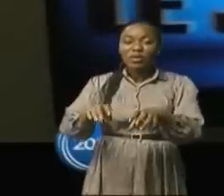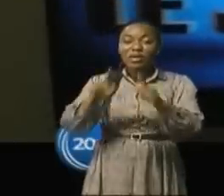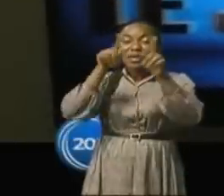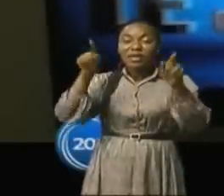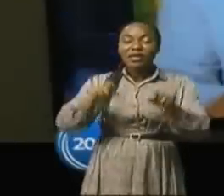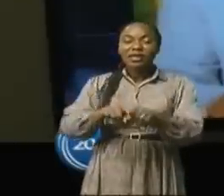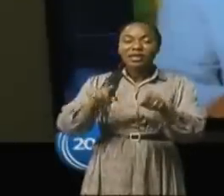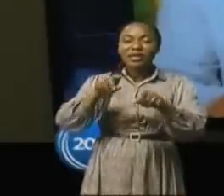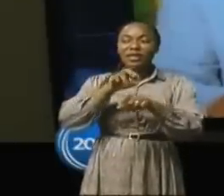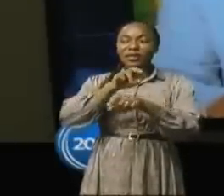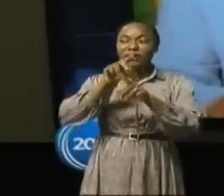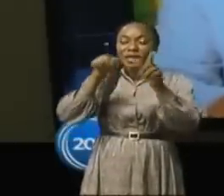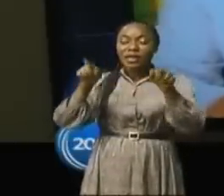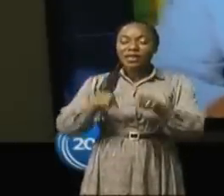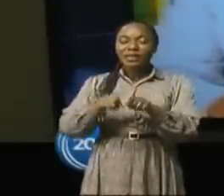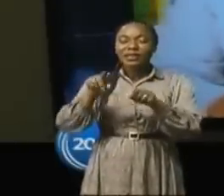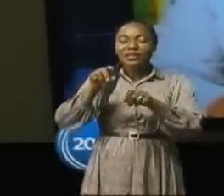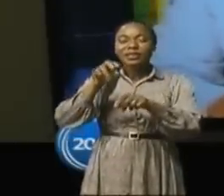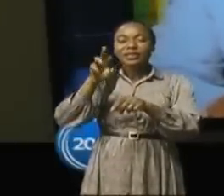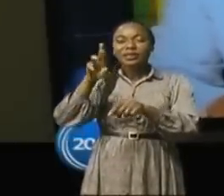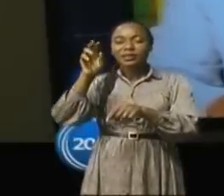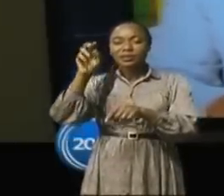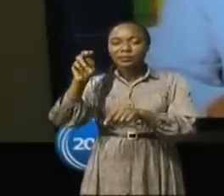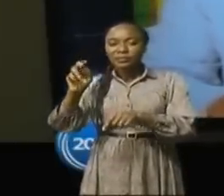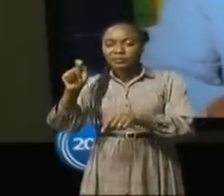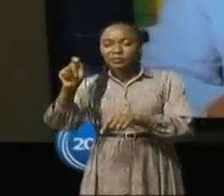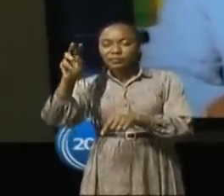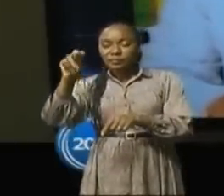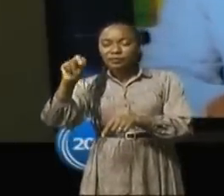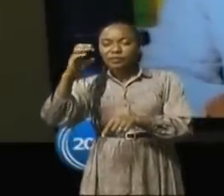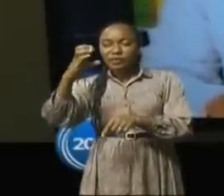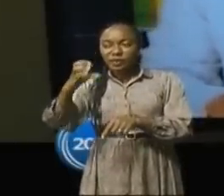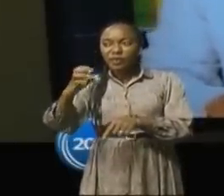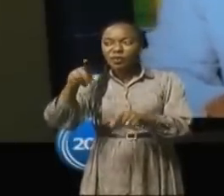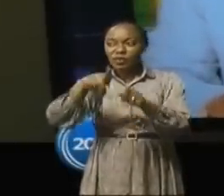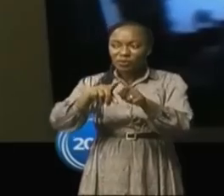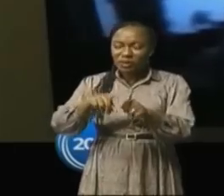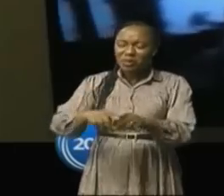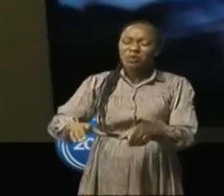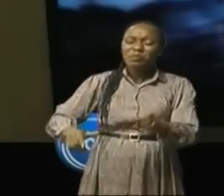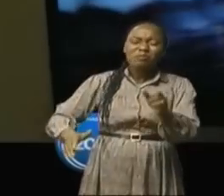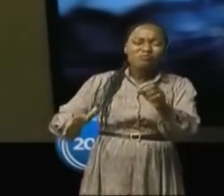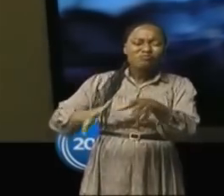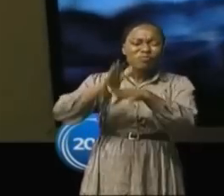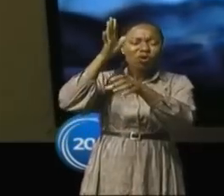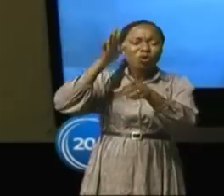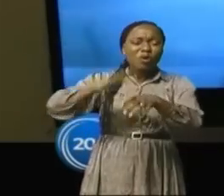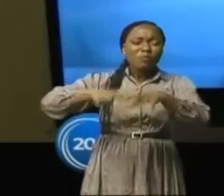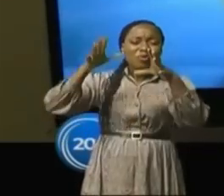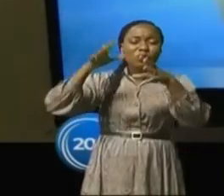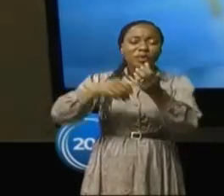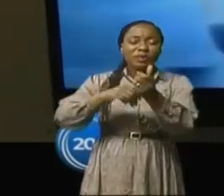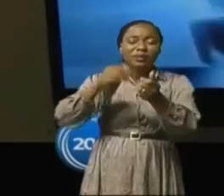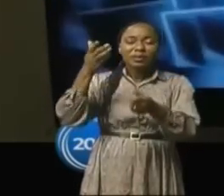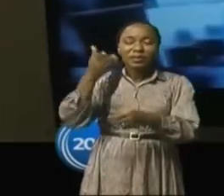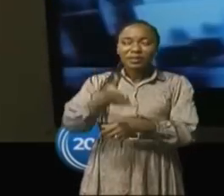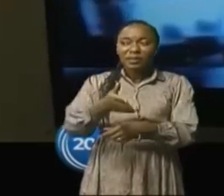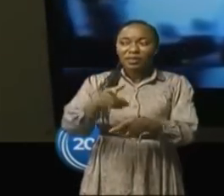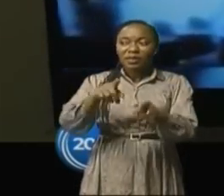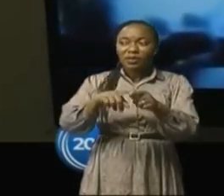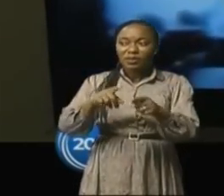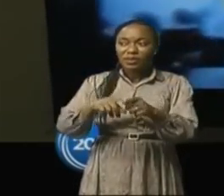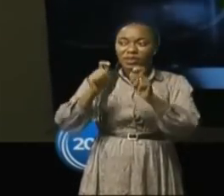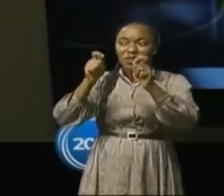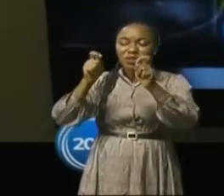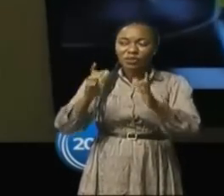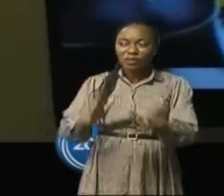directeur provincial, Max César Lokate, met le boucher double pour plus sensibiliser le public. Un journal est créé pour ce